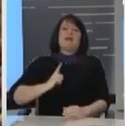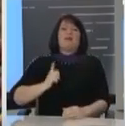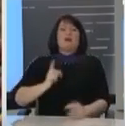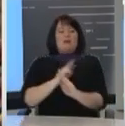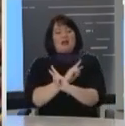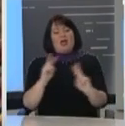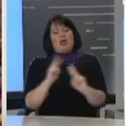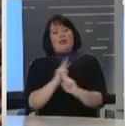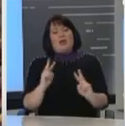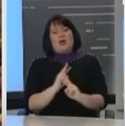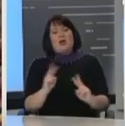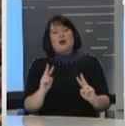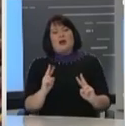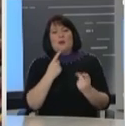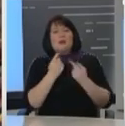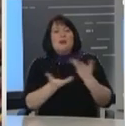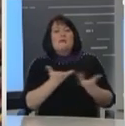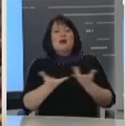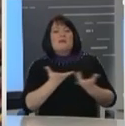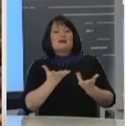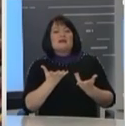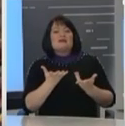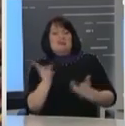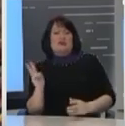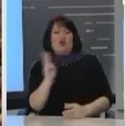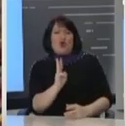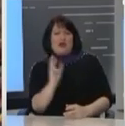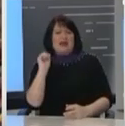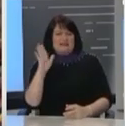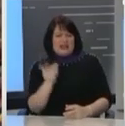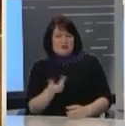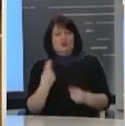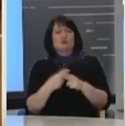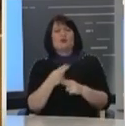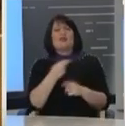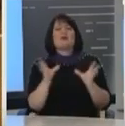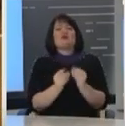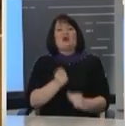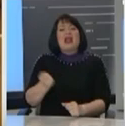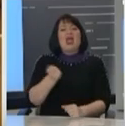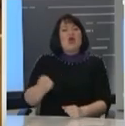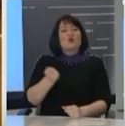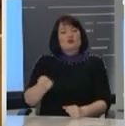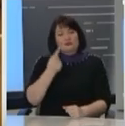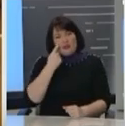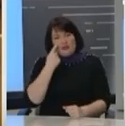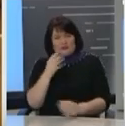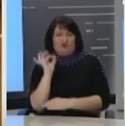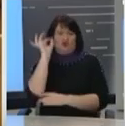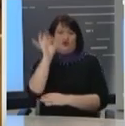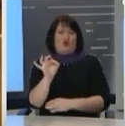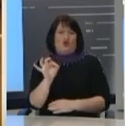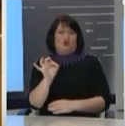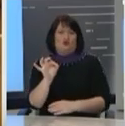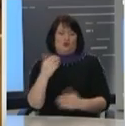αποκρισταλωθεί και στις διαπραγματεύσεις με τους εταίρους μας και στο κρίσιμο ζήτημα του χρέους και είναι στόχος μετά την